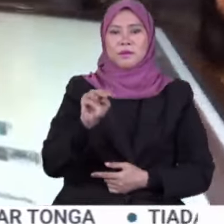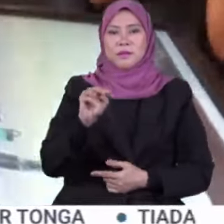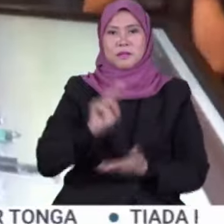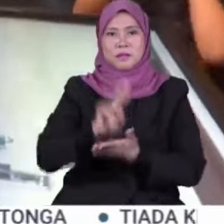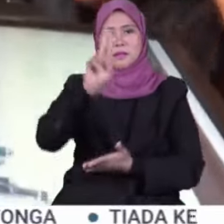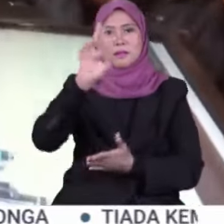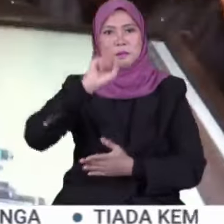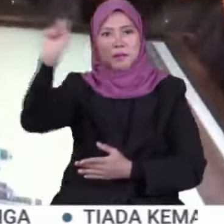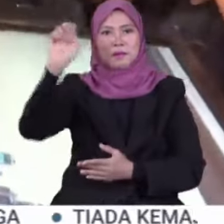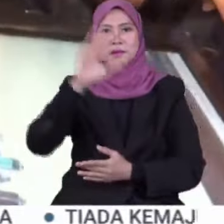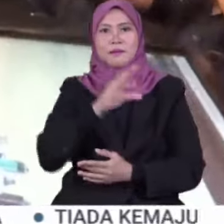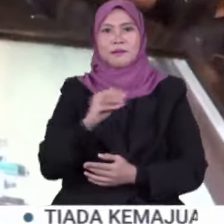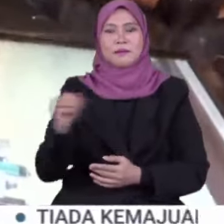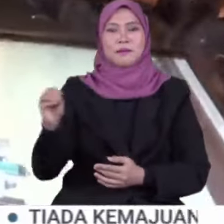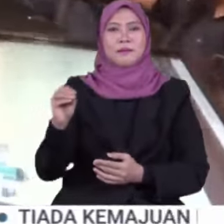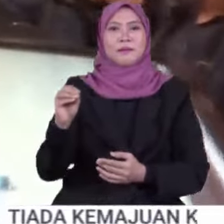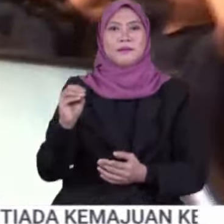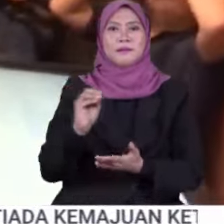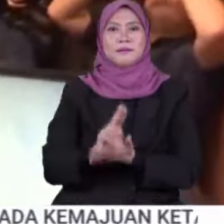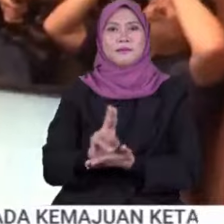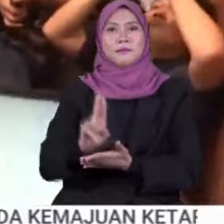juga Swinburne University.